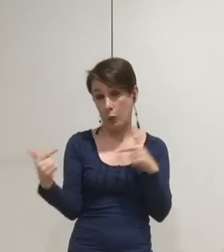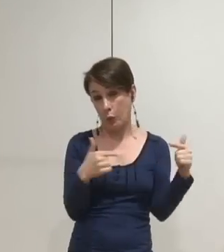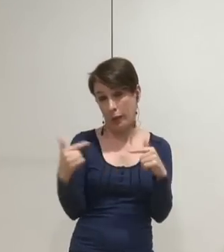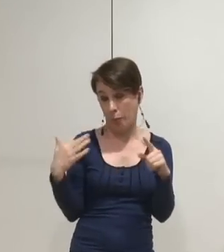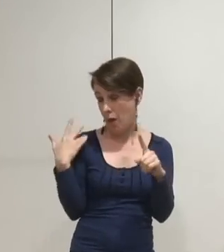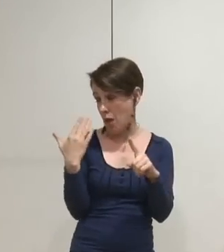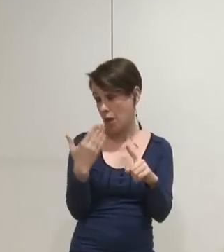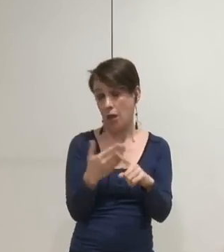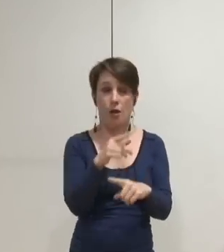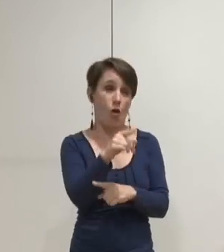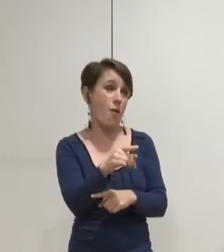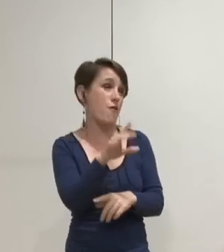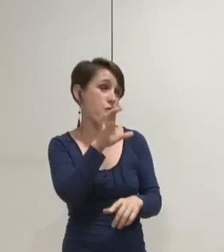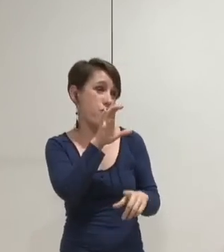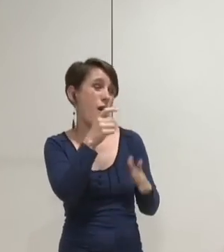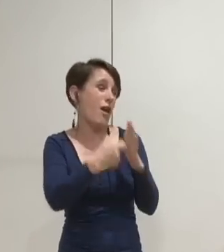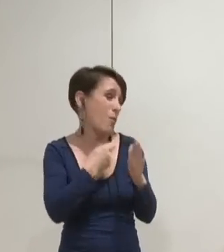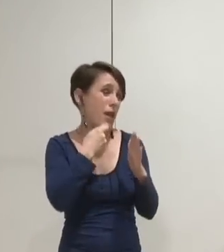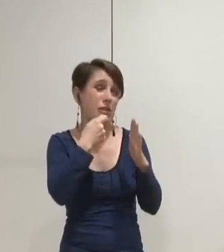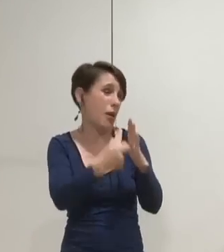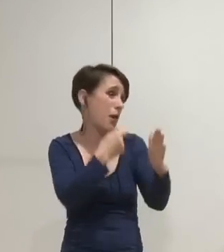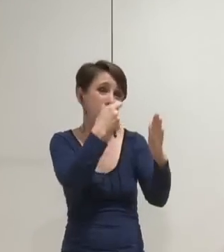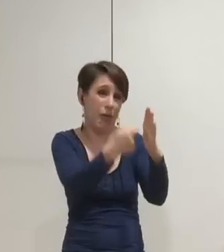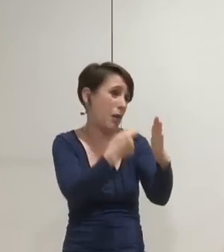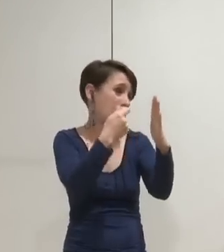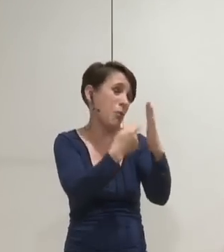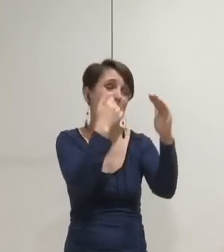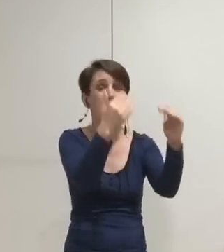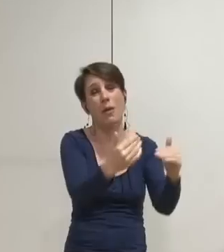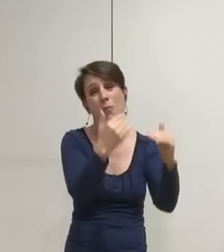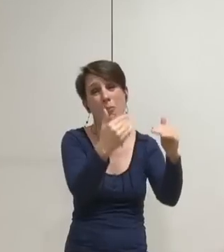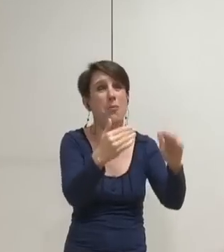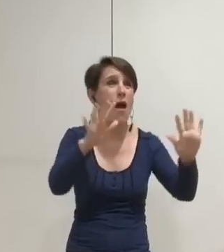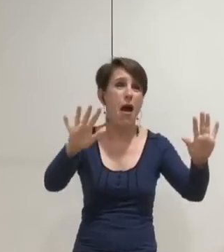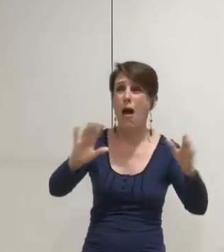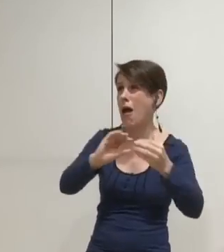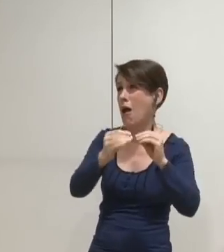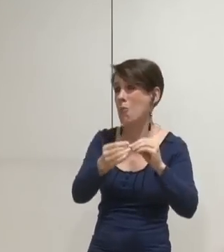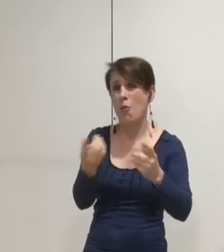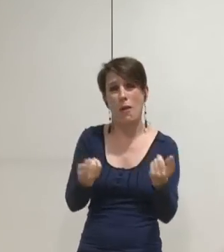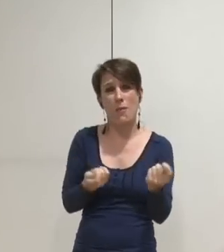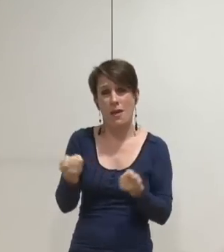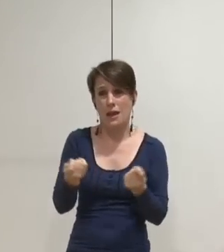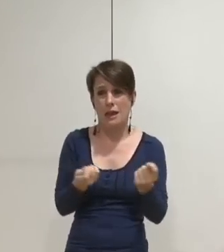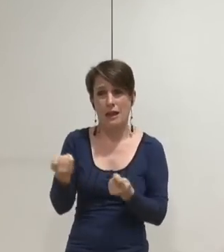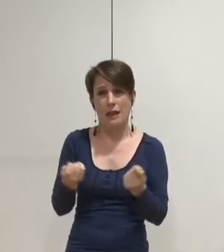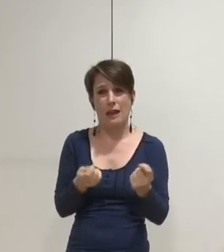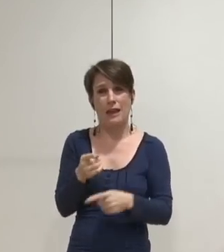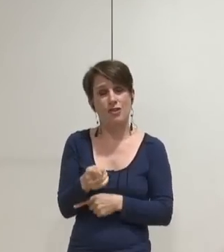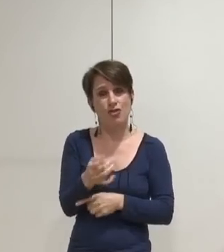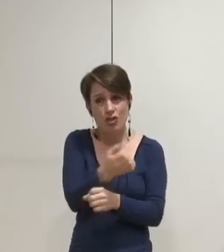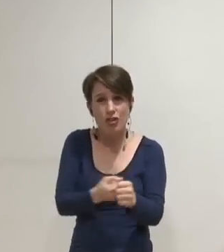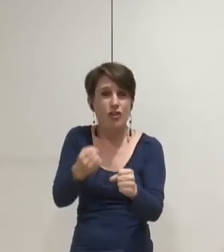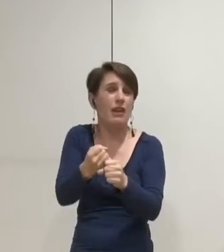justifier à dire à répéter à marteler que la création de cette régie non pas utile